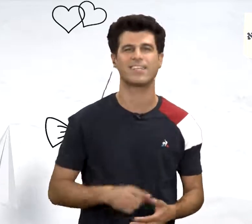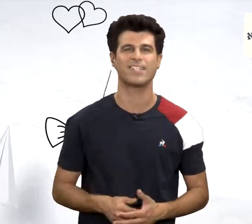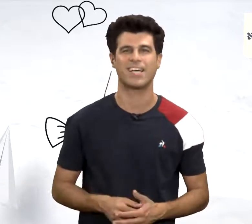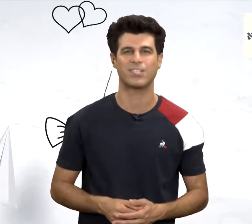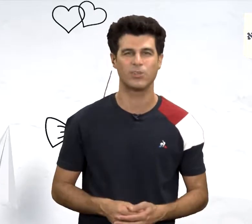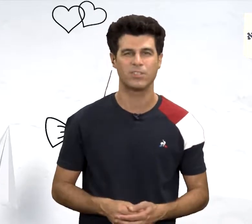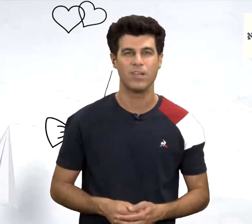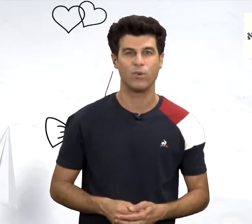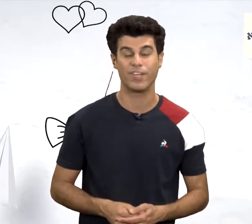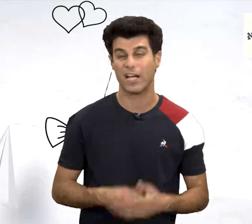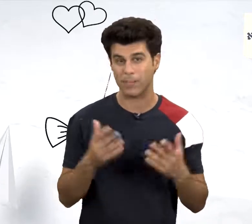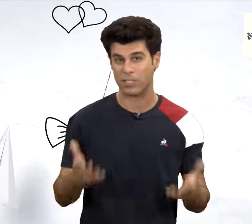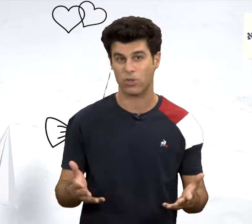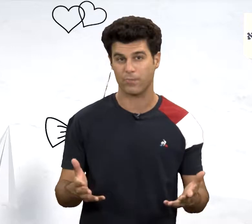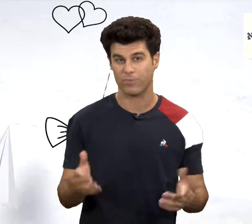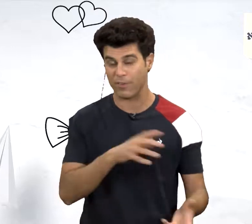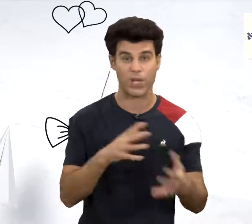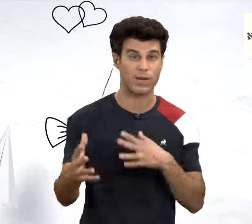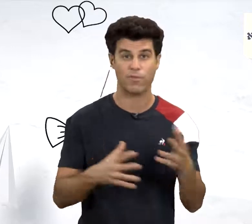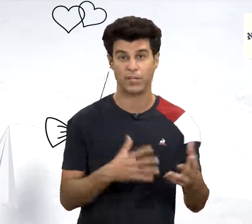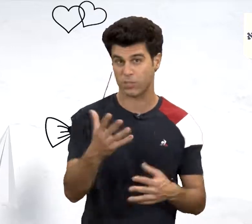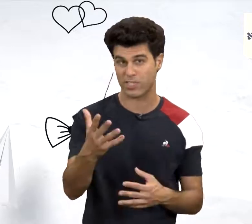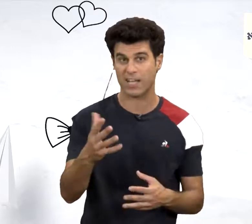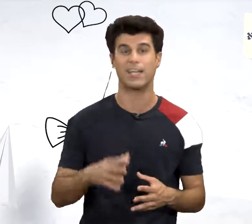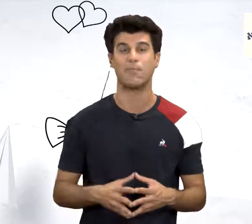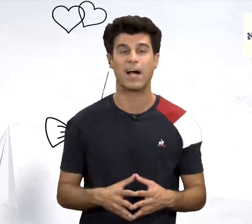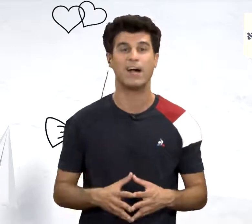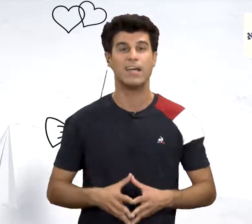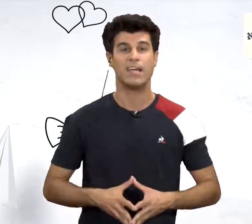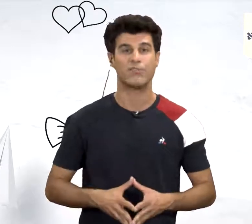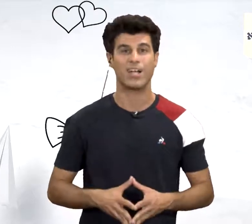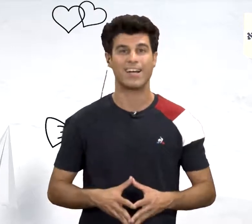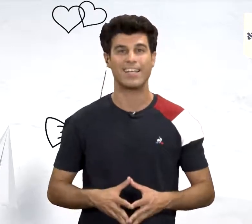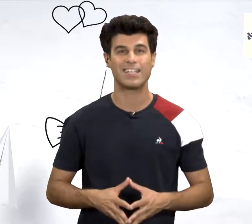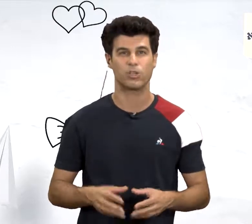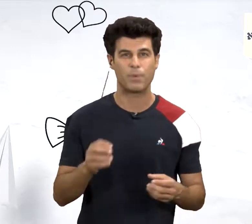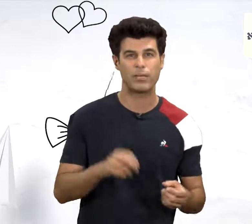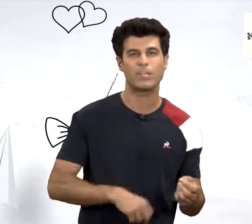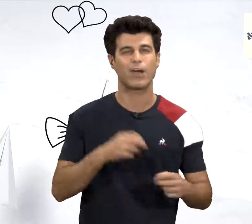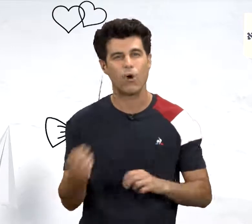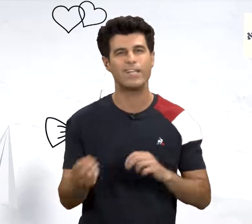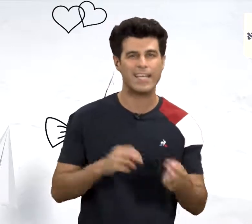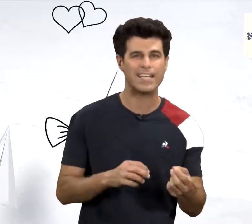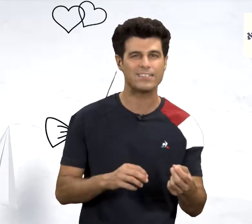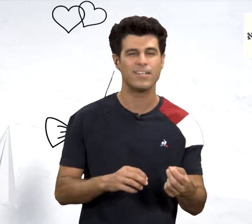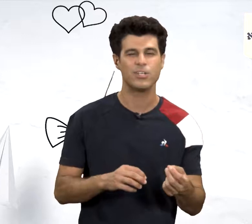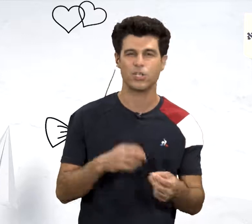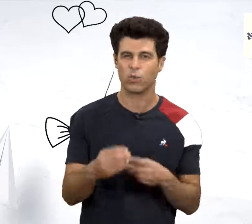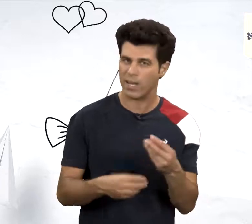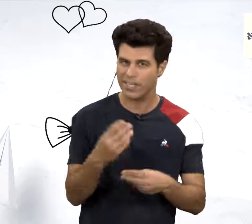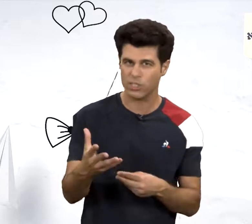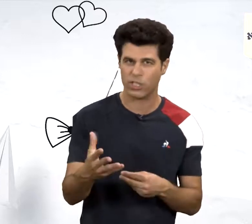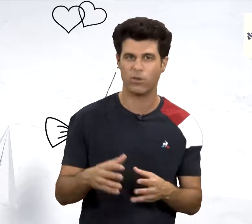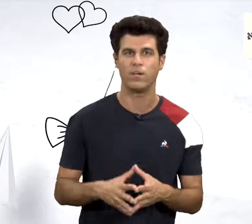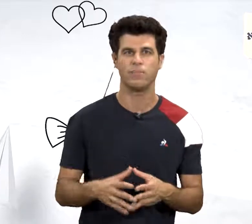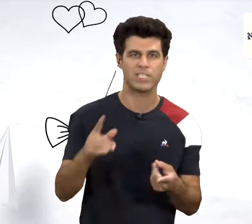קצת יצירתיות, ובעיקר עם רצון. ואפשר כמובן, כמו ששרה לי אמרה, אפשר לעשות פעילות לכל ילד